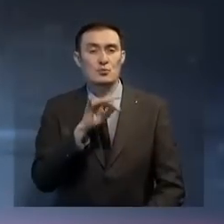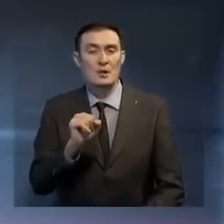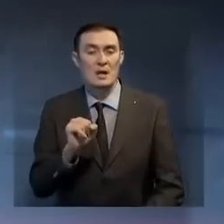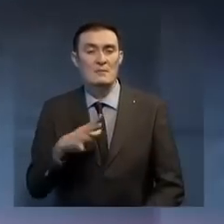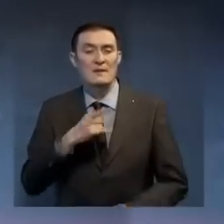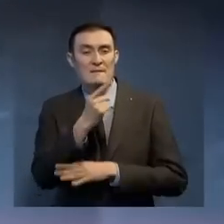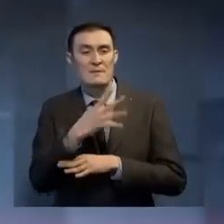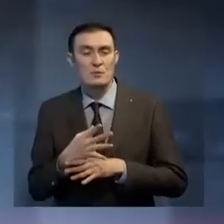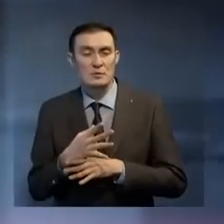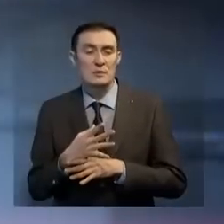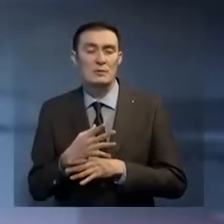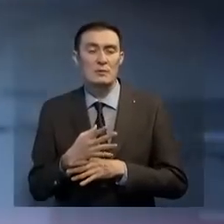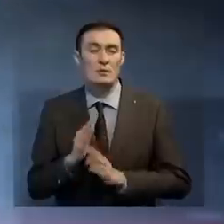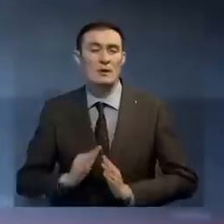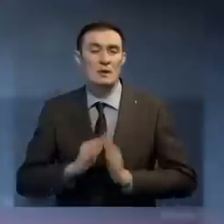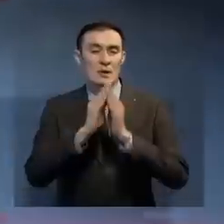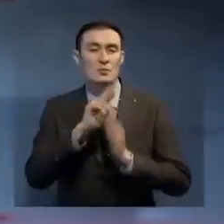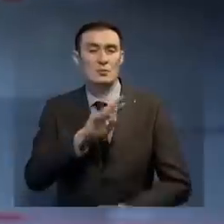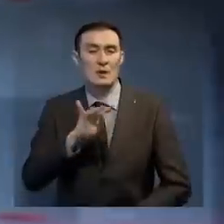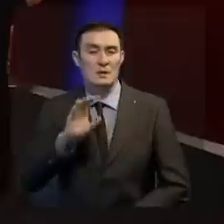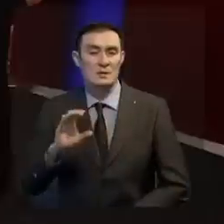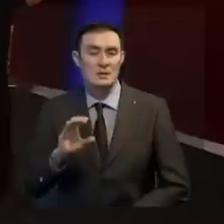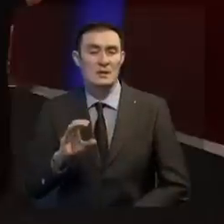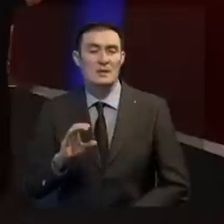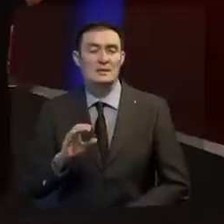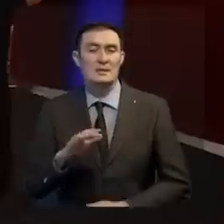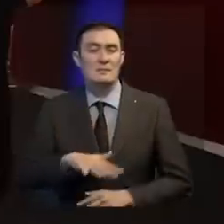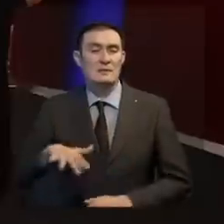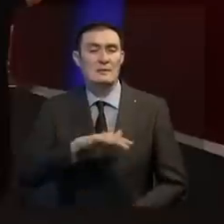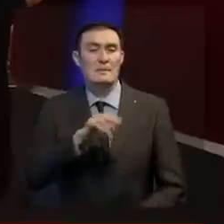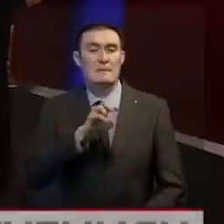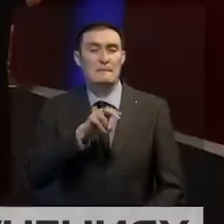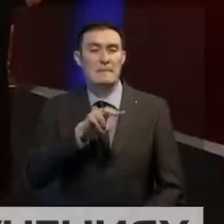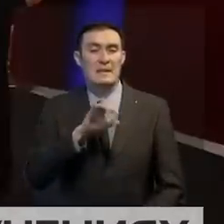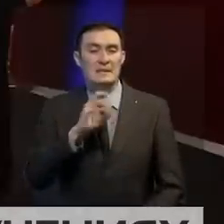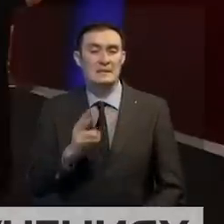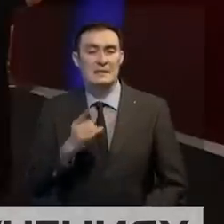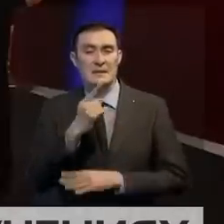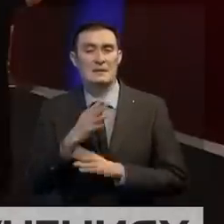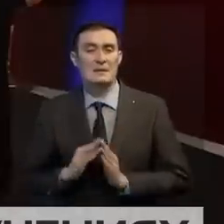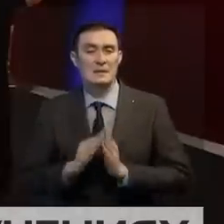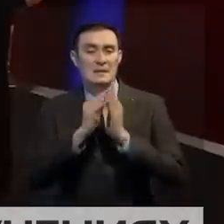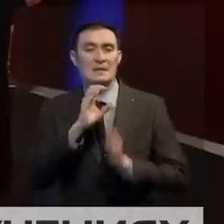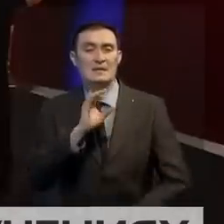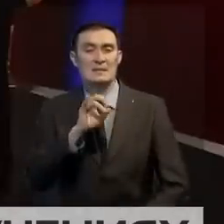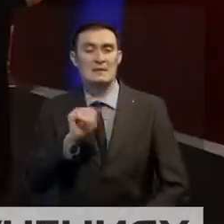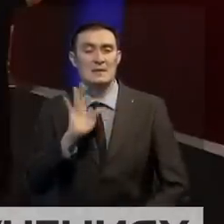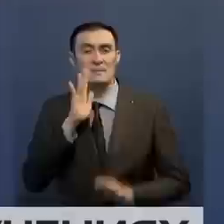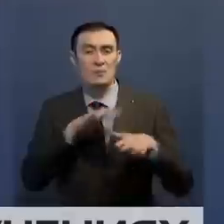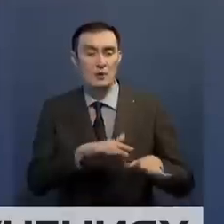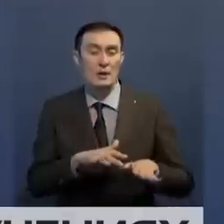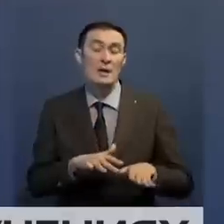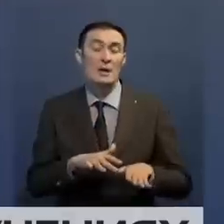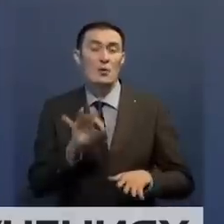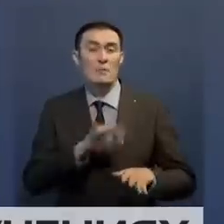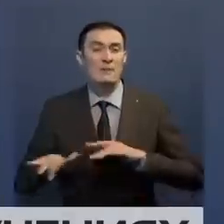Камчатке выпустили межконтинентальную баллистическую ракету «Ярс» с Плесецкой и баллистическую ракету «Синева» из акватории Баренцевого моря.